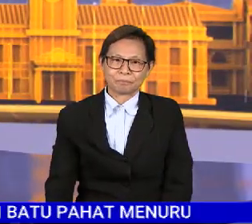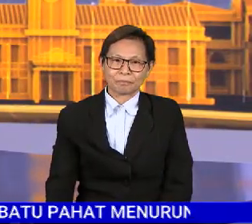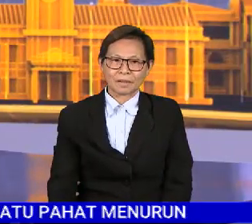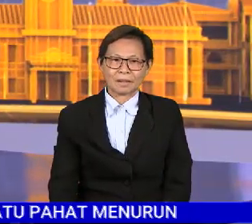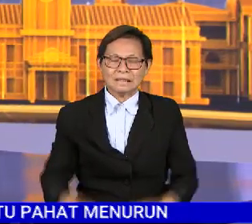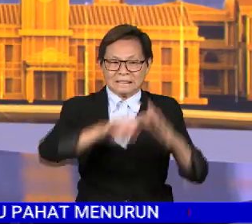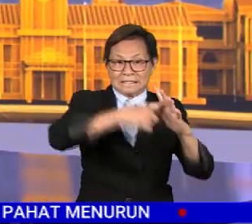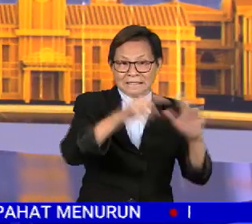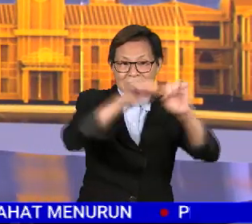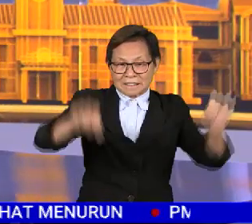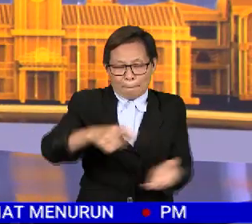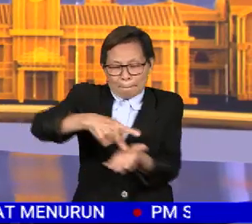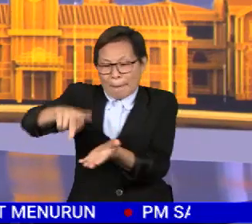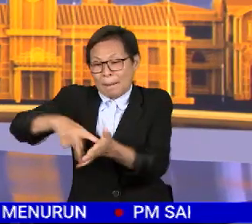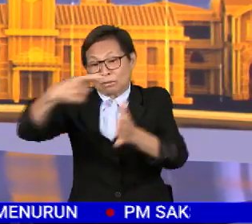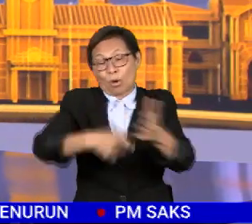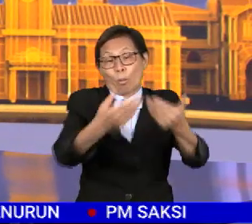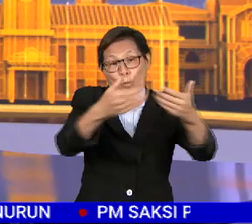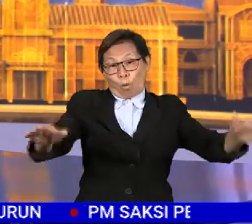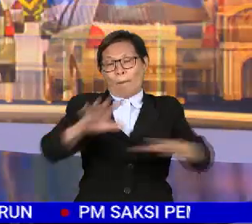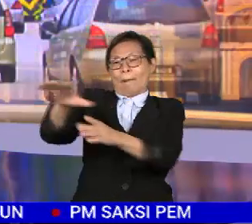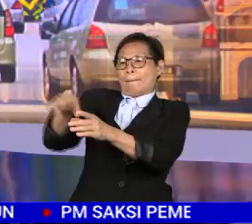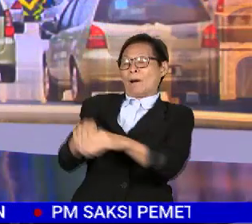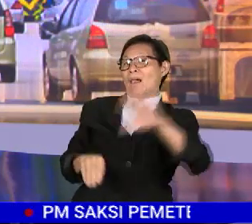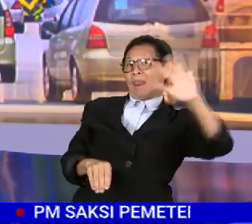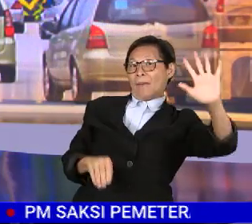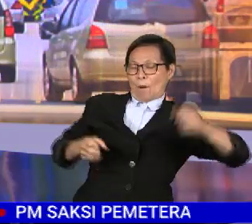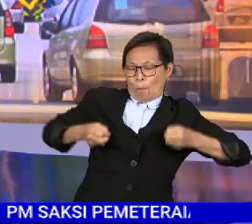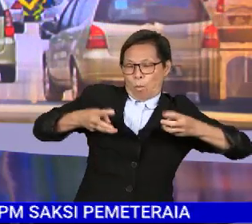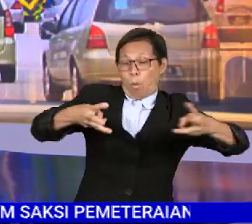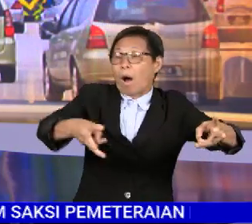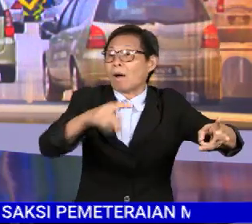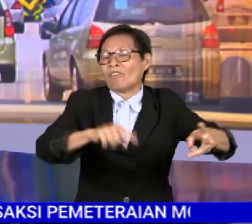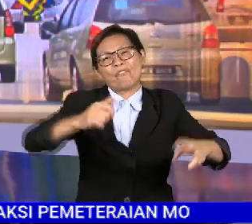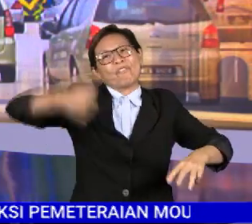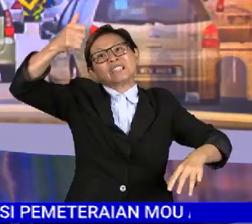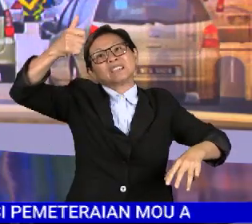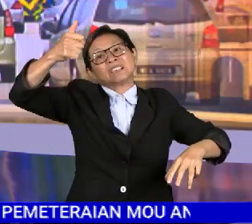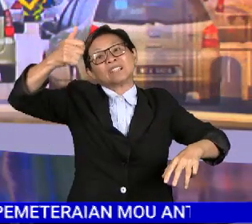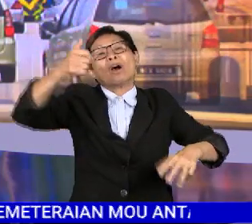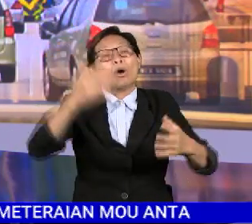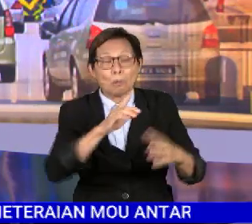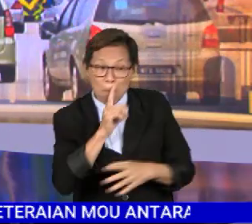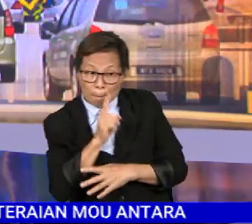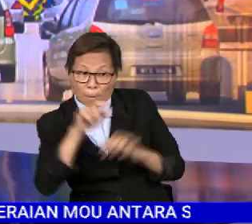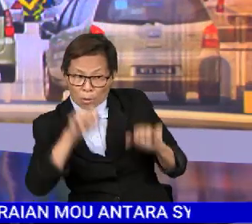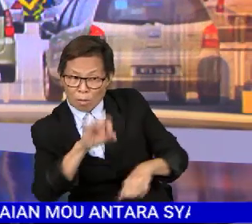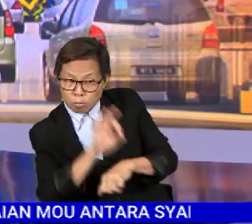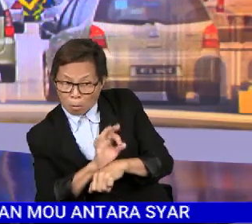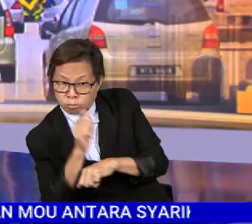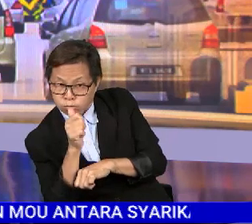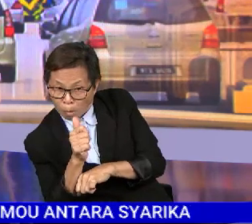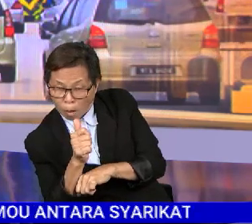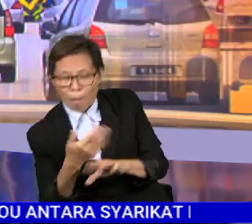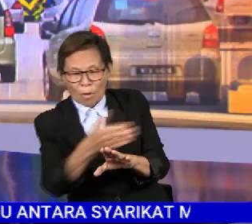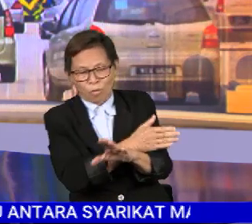pelaksanaan sistem pembayaran tool terbuka Hanya melibatkan lima Lebu Raya sebagai Perintis bagi masikan ia dapat berfungsi dengan baik